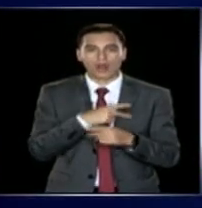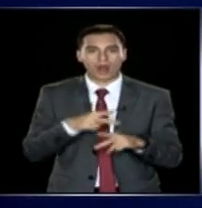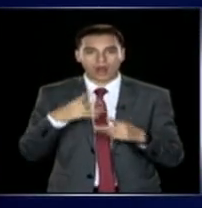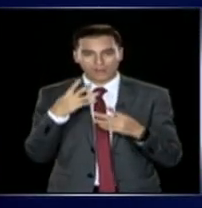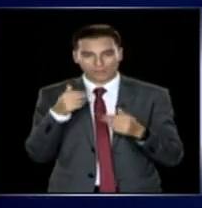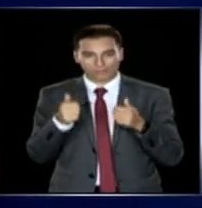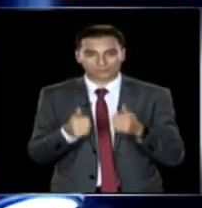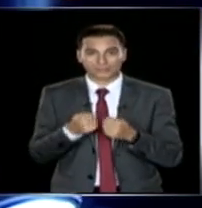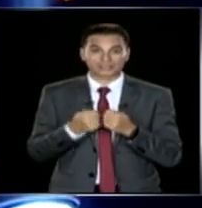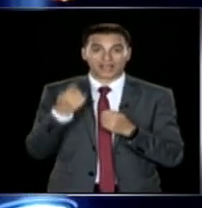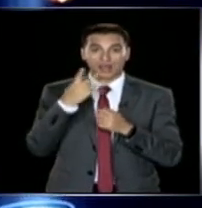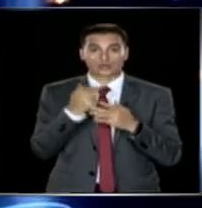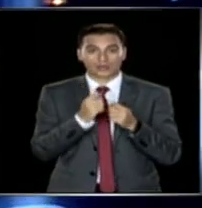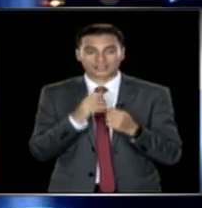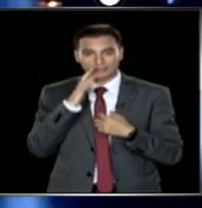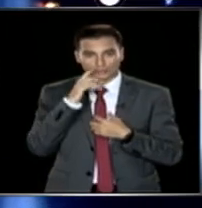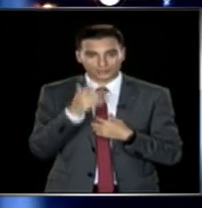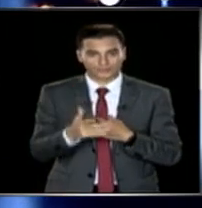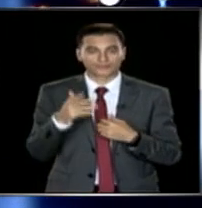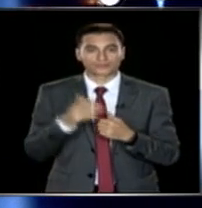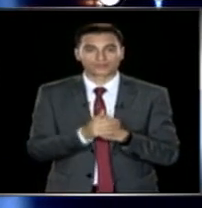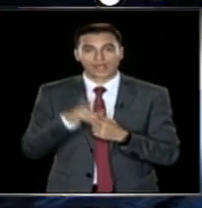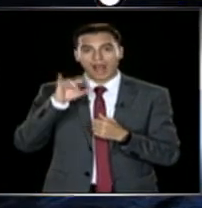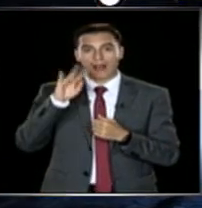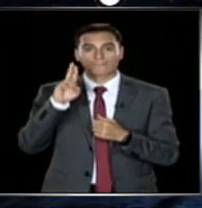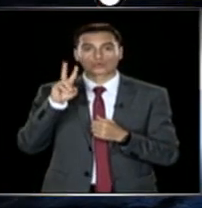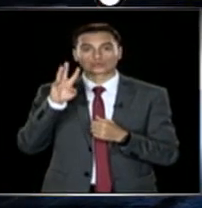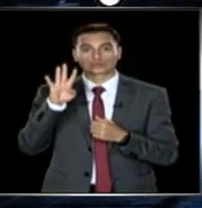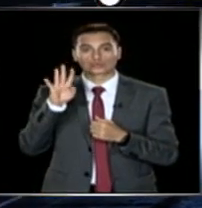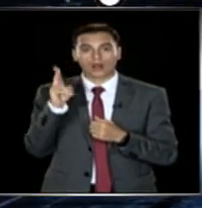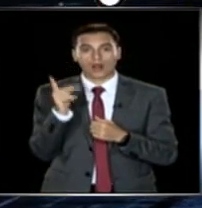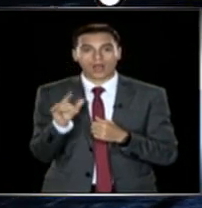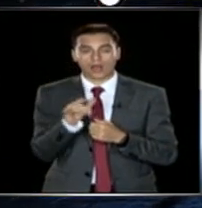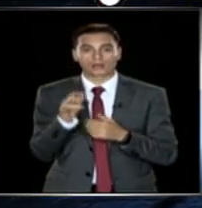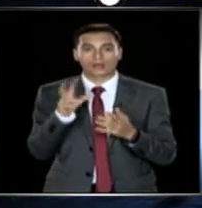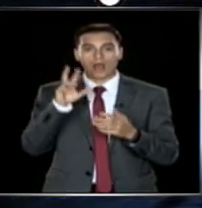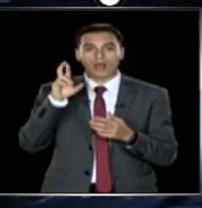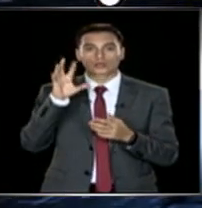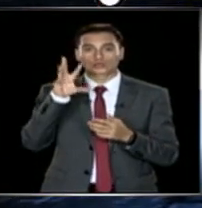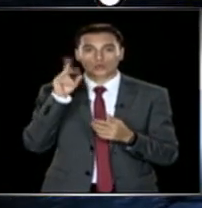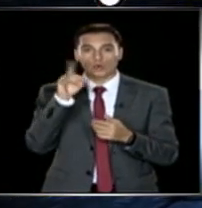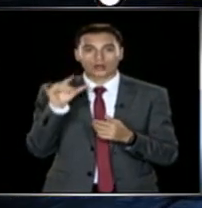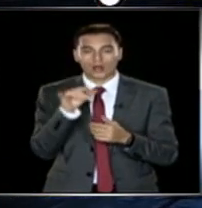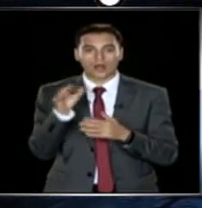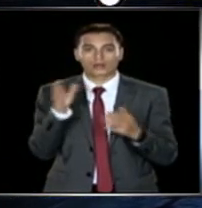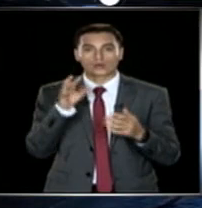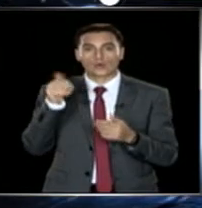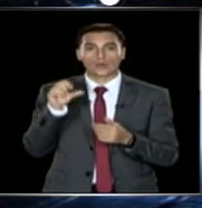4 اختيارات بزائد 10 او ناقص 5. المشتري، الزهرة، اورانوس،